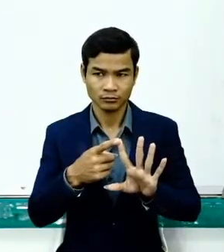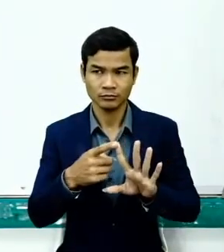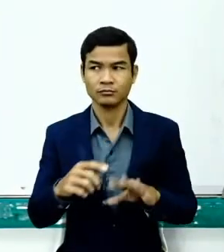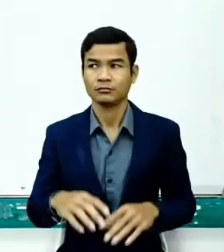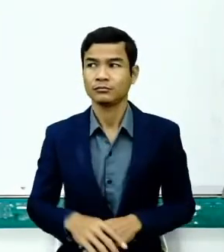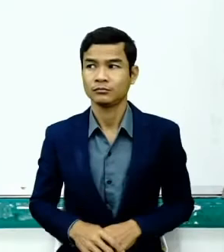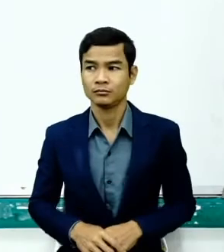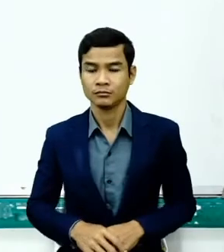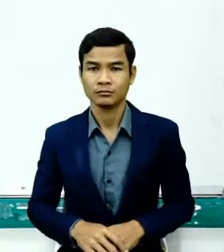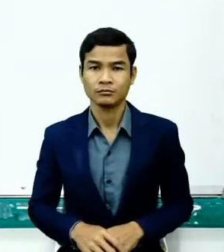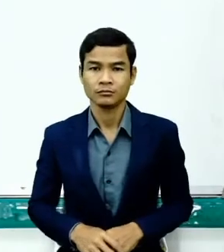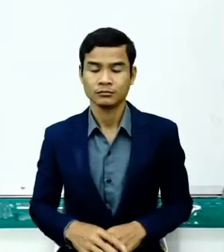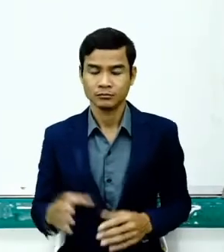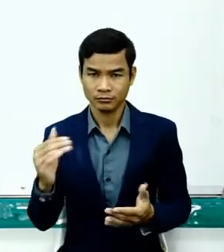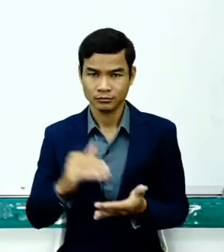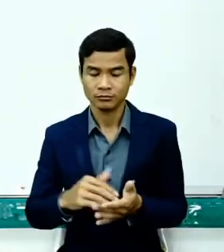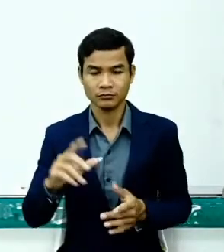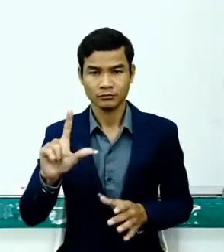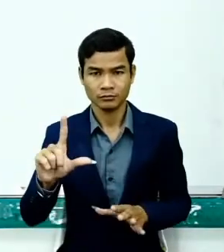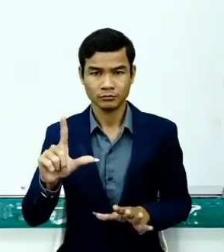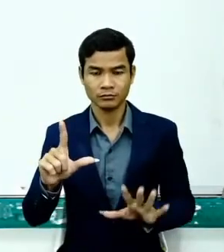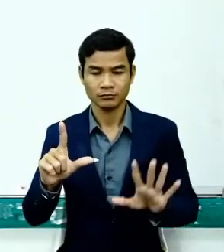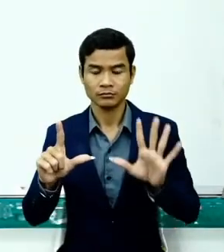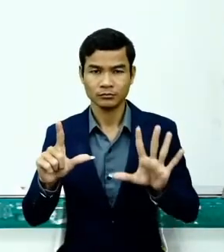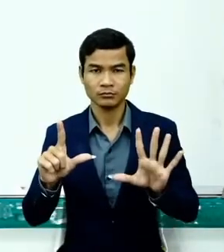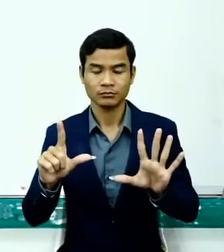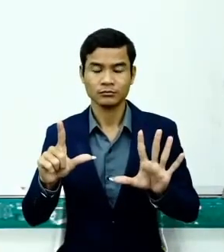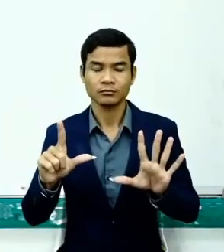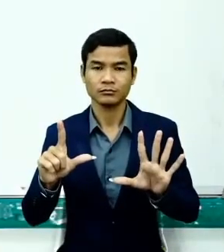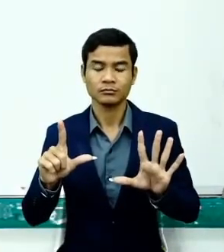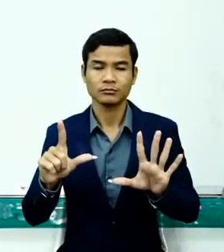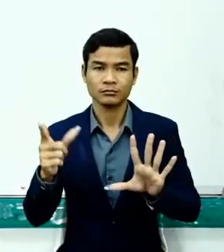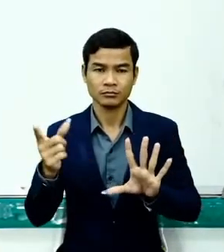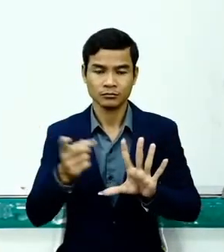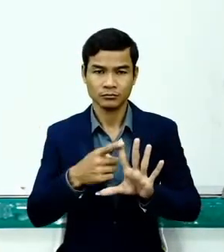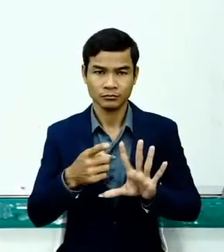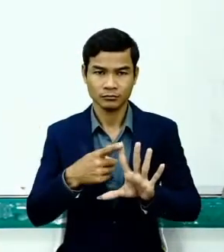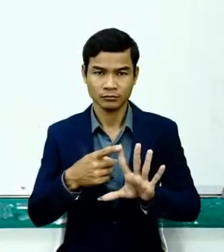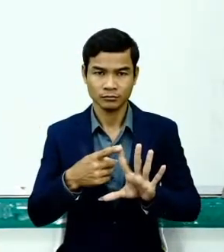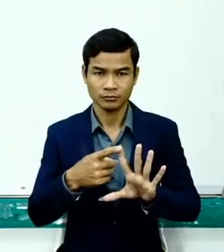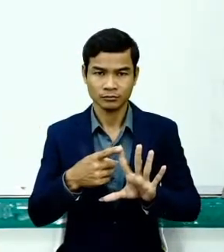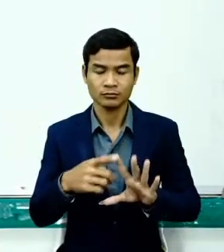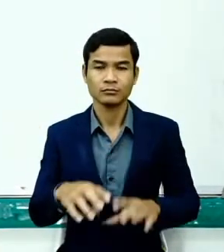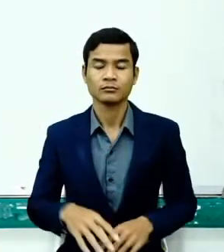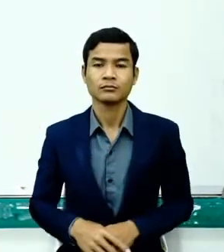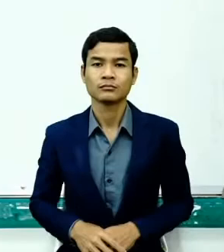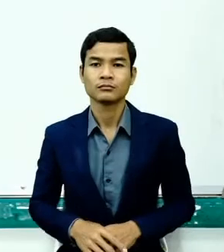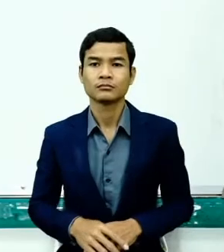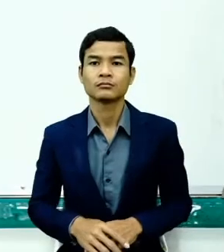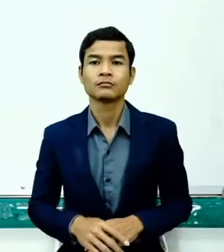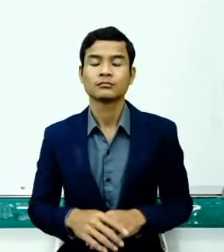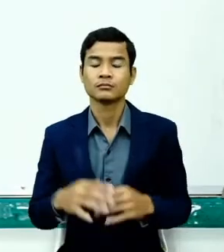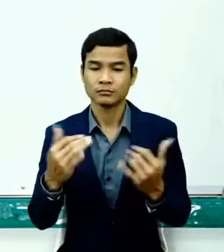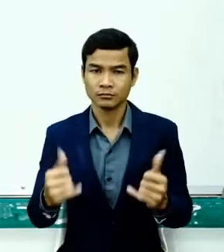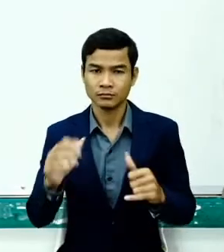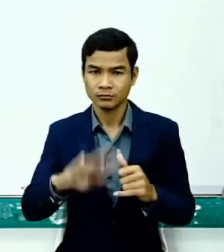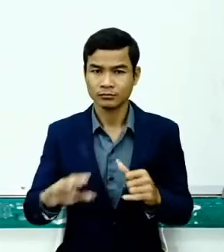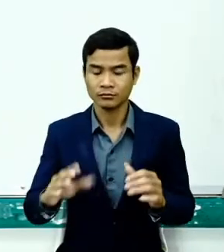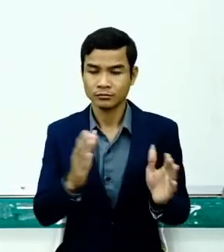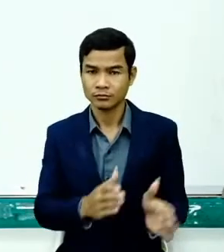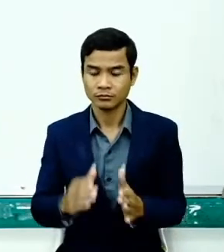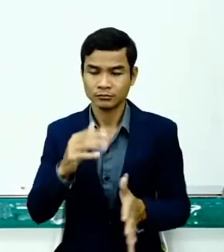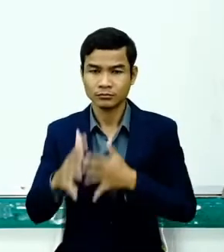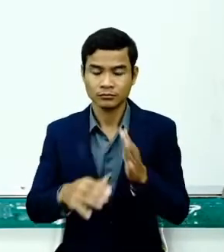ជីម្ដងទៀតចអីជីចាឥឡូវកូនត្រៀមខ្លួ